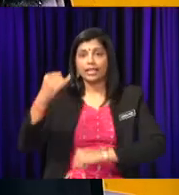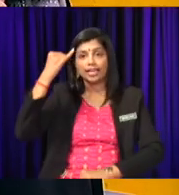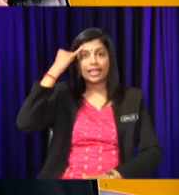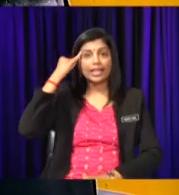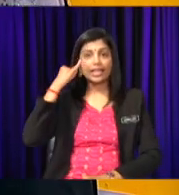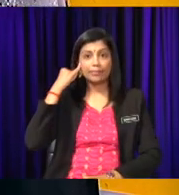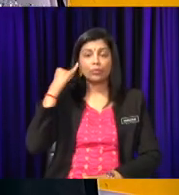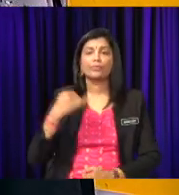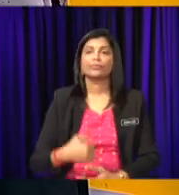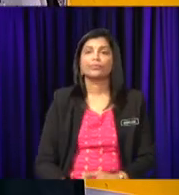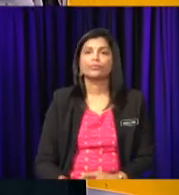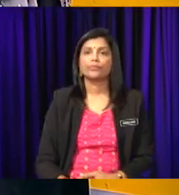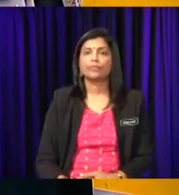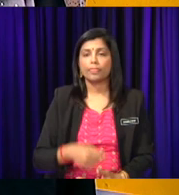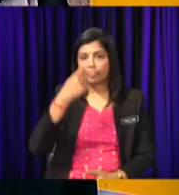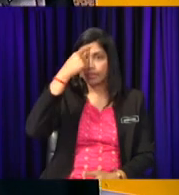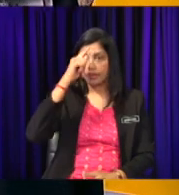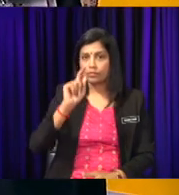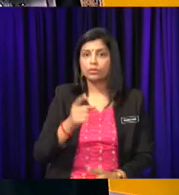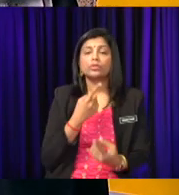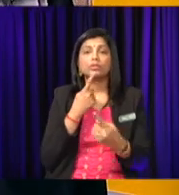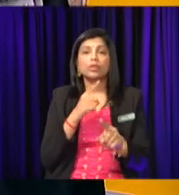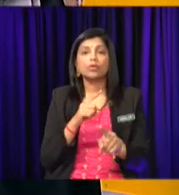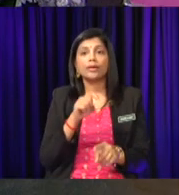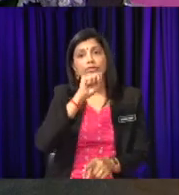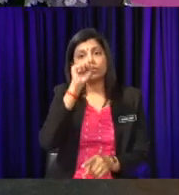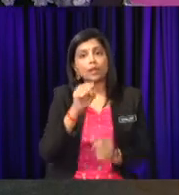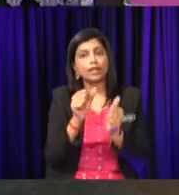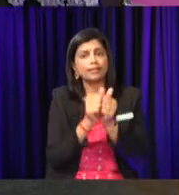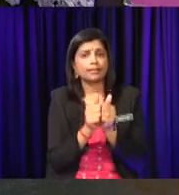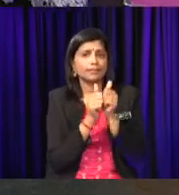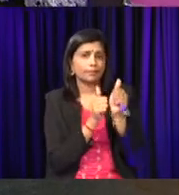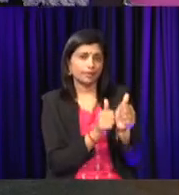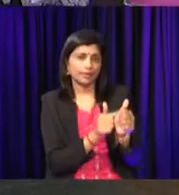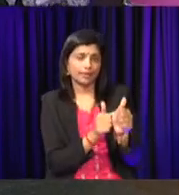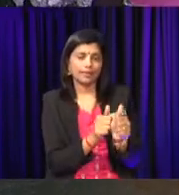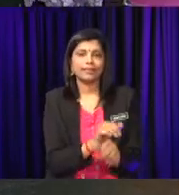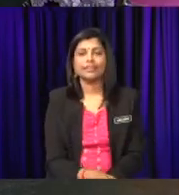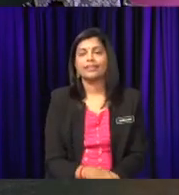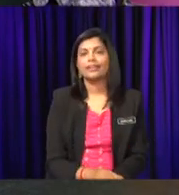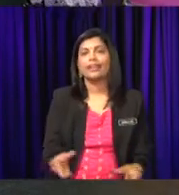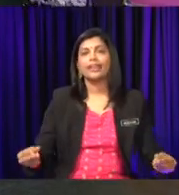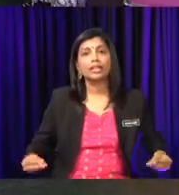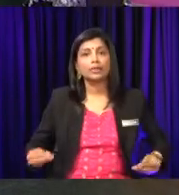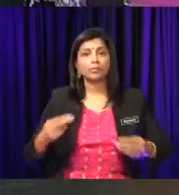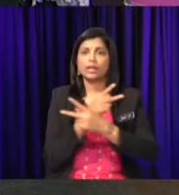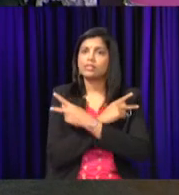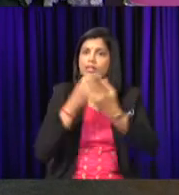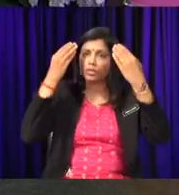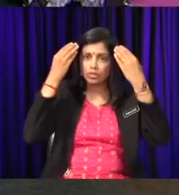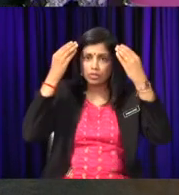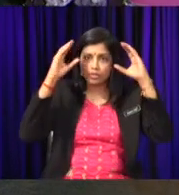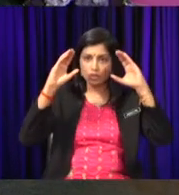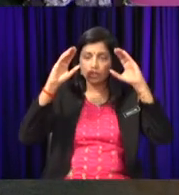menjawab soal dan dengan baik seperti yang dikehendaki terima kasih kepada Cikgu hastariza Abdul Hamid daripada